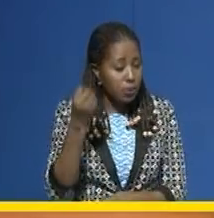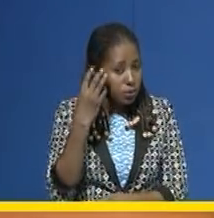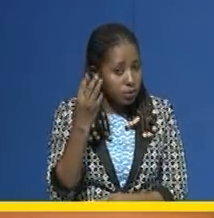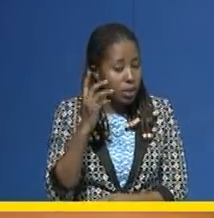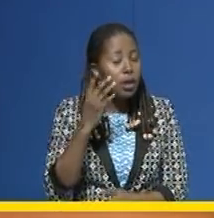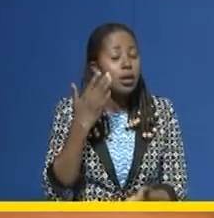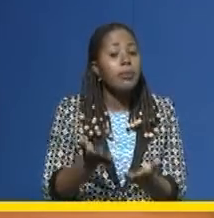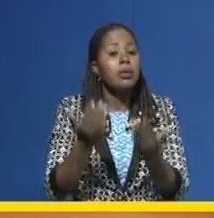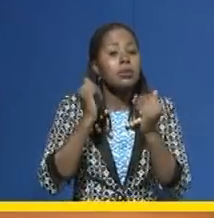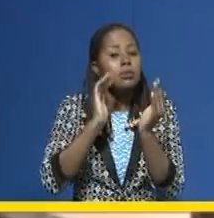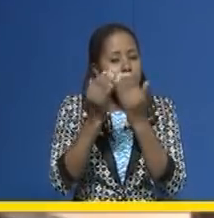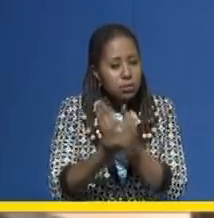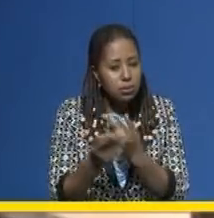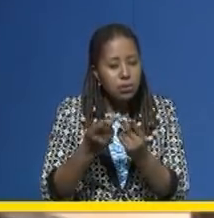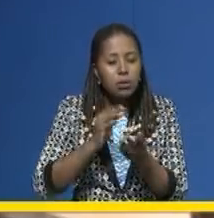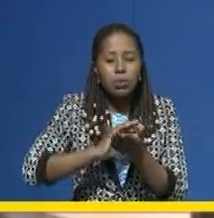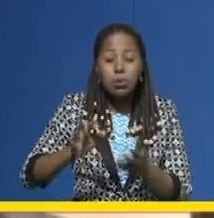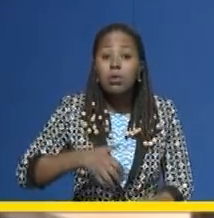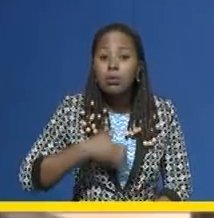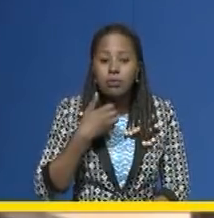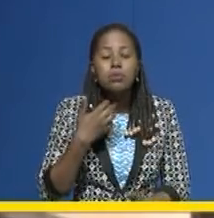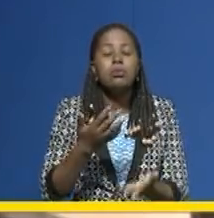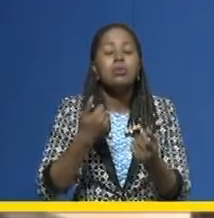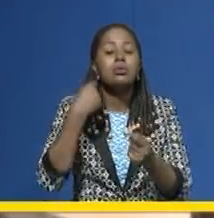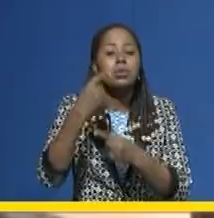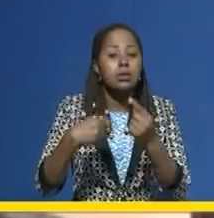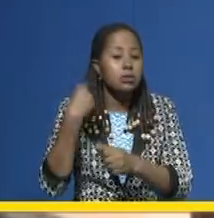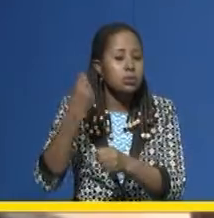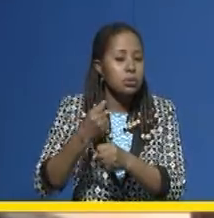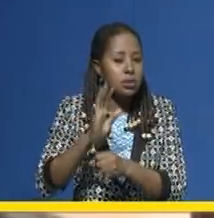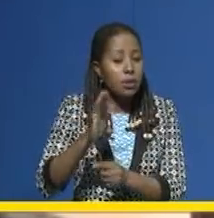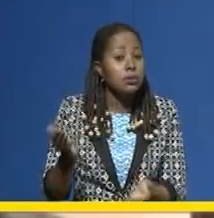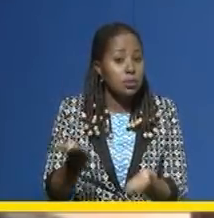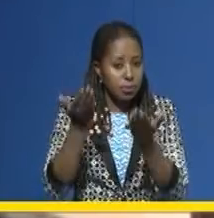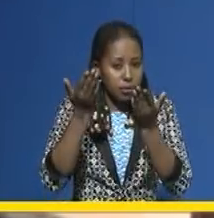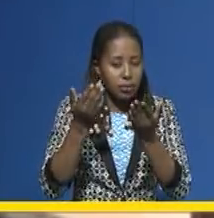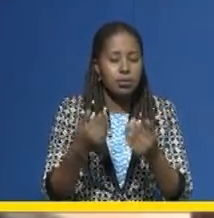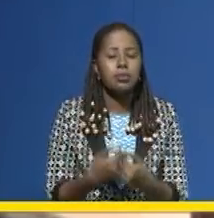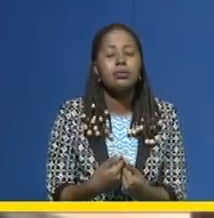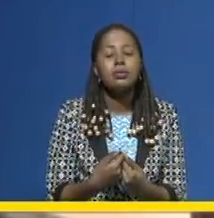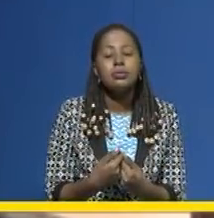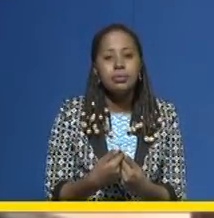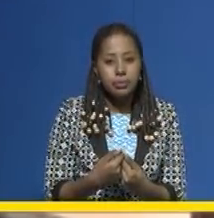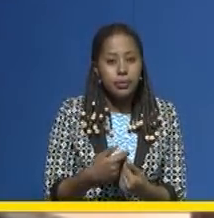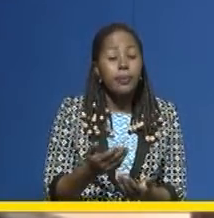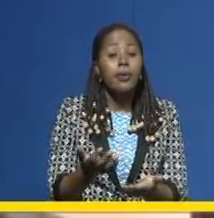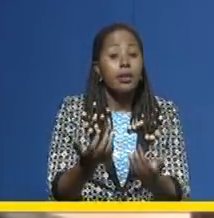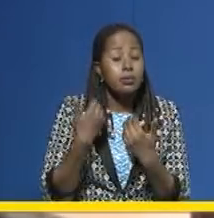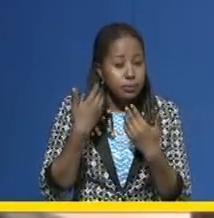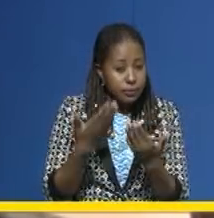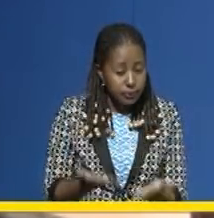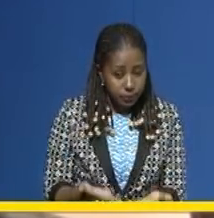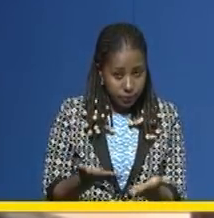namna ya kujikinga pamoja na kuondolea hofu ili waweze kuendelea na shughuli zao za kimaendeleo. Tunahitaji sasa